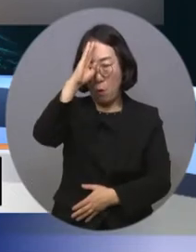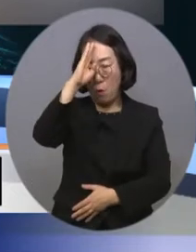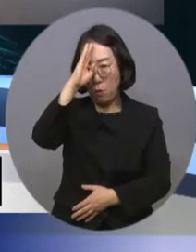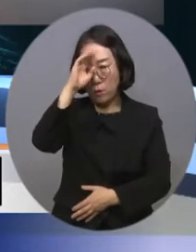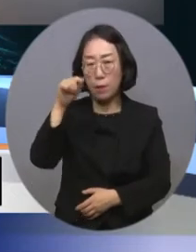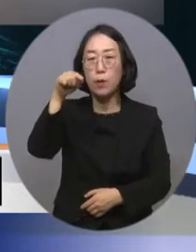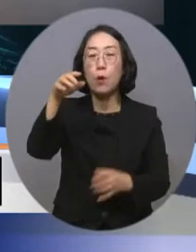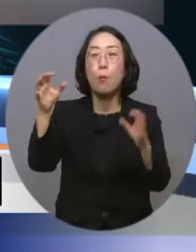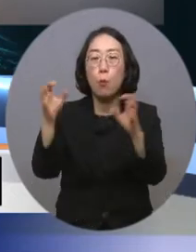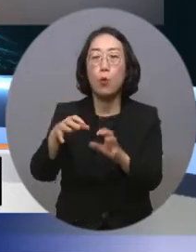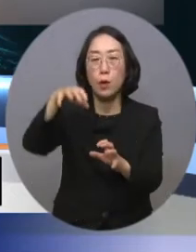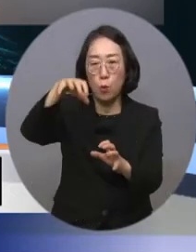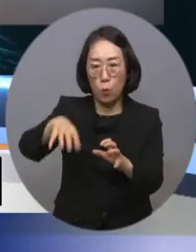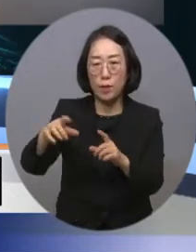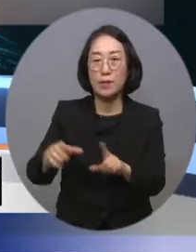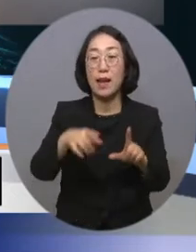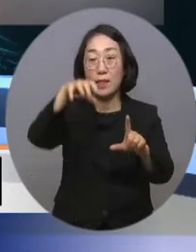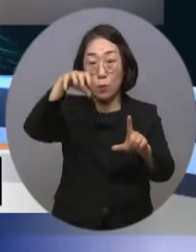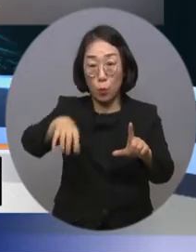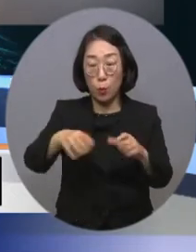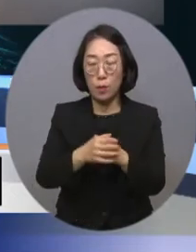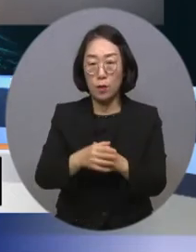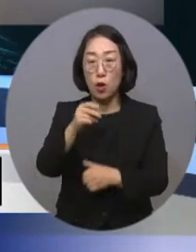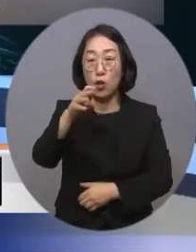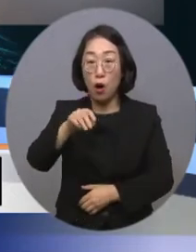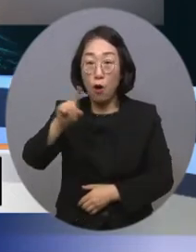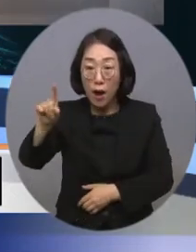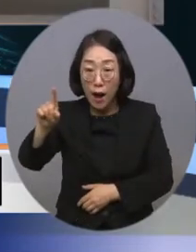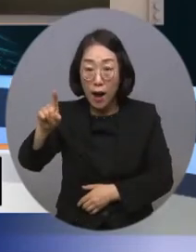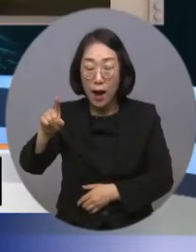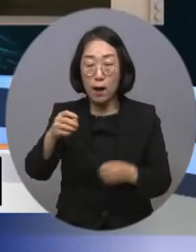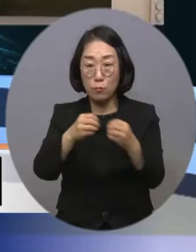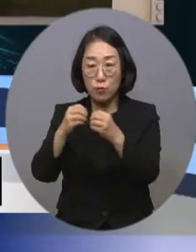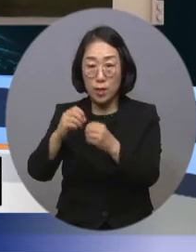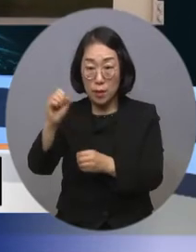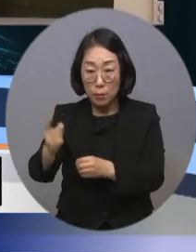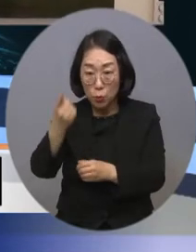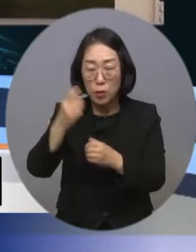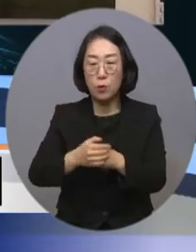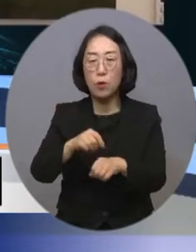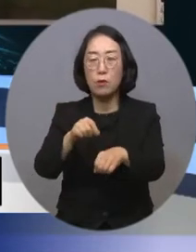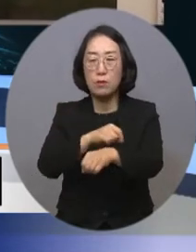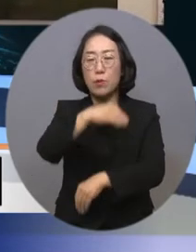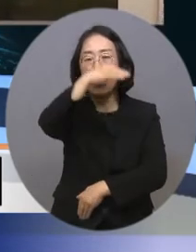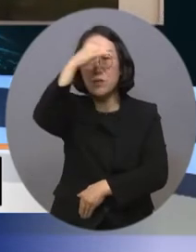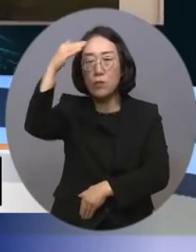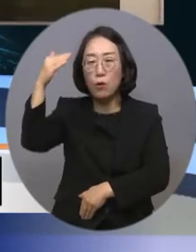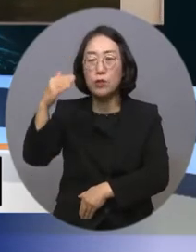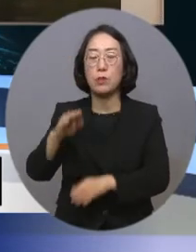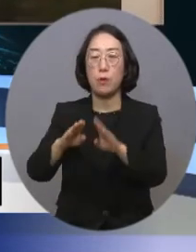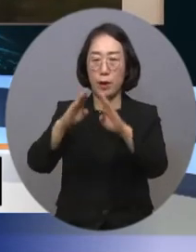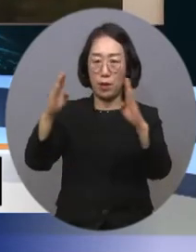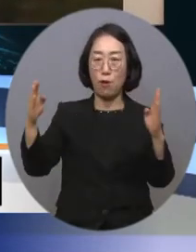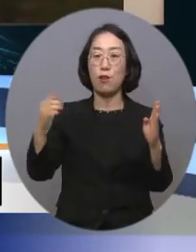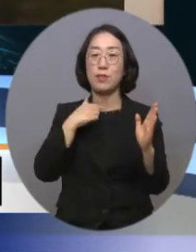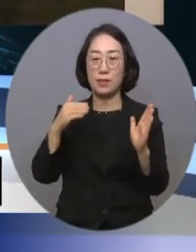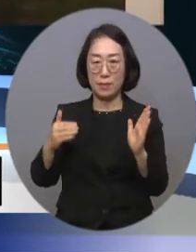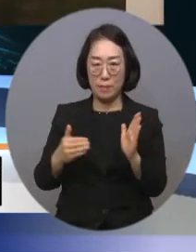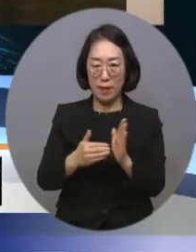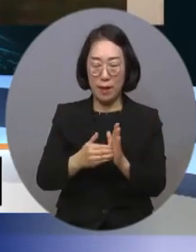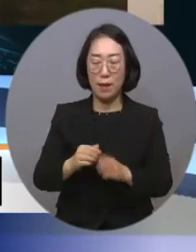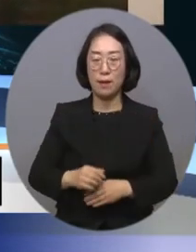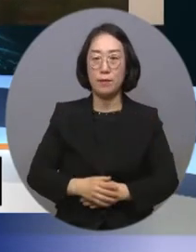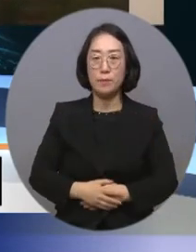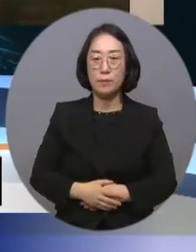갤러리에서 하나운 시인의 영가를 모티브로 한 특별한 전시회가 열렸다고 하는데요. 그 현장에 이소영 기자가